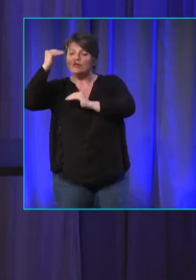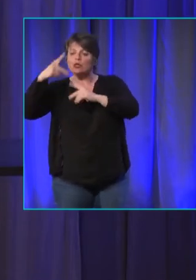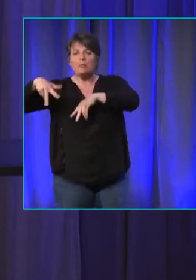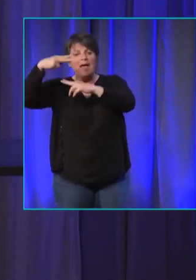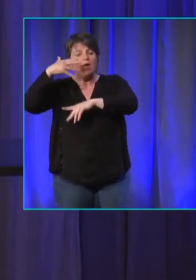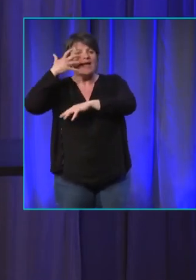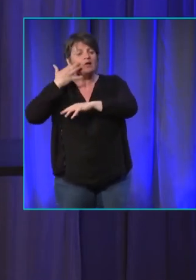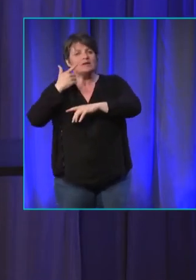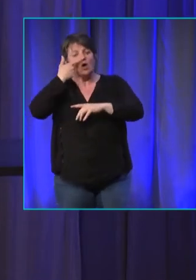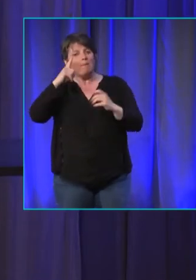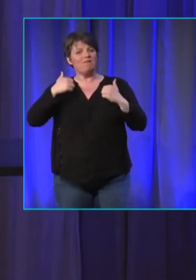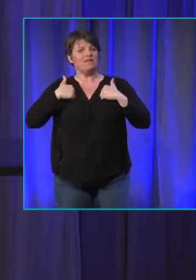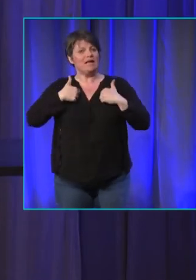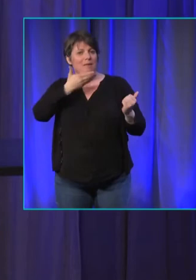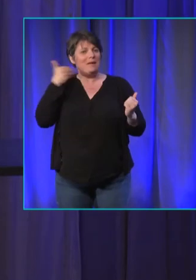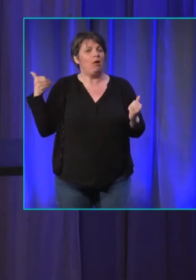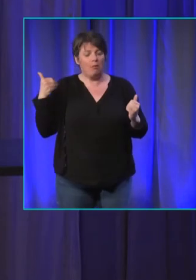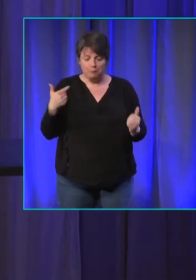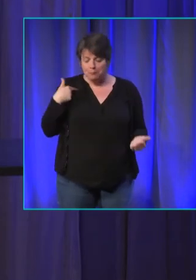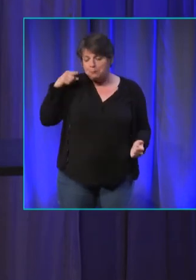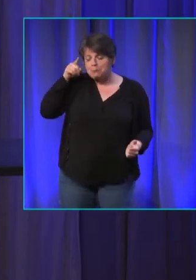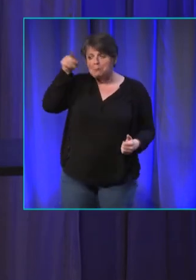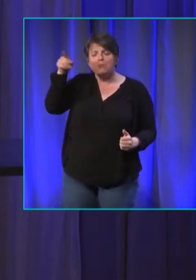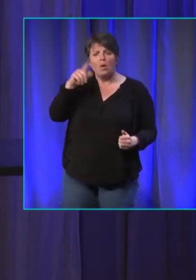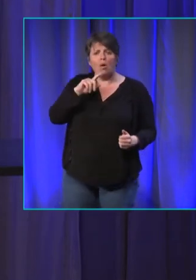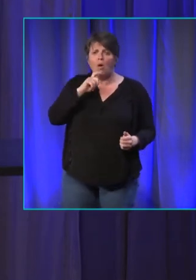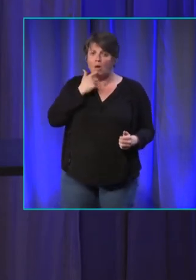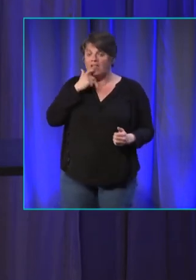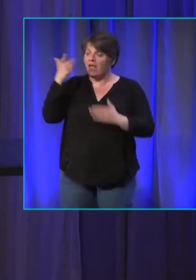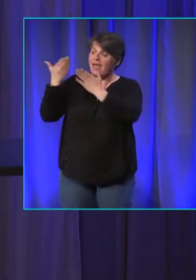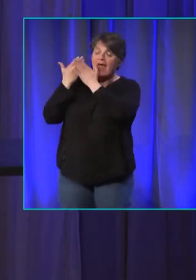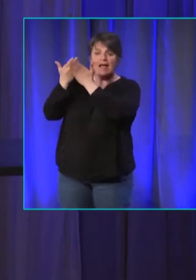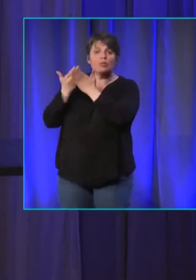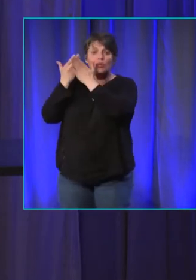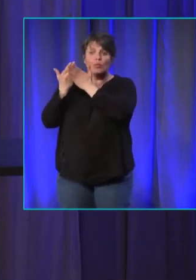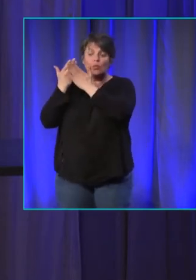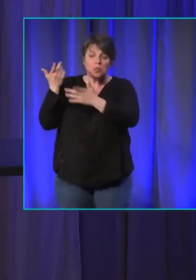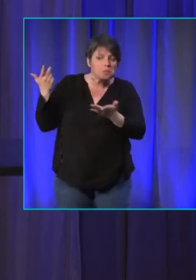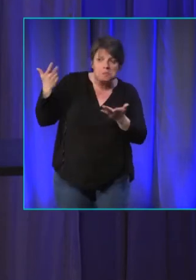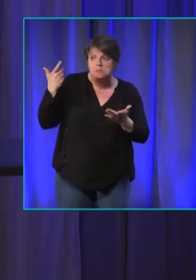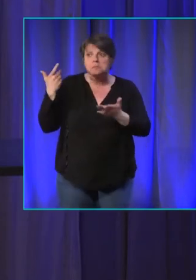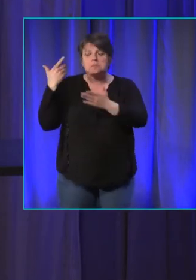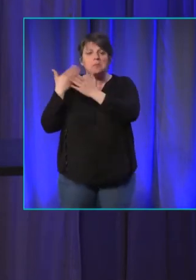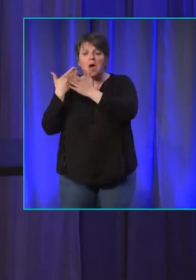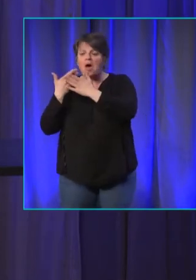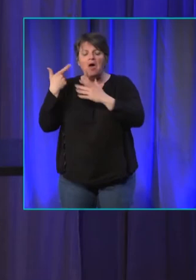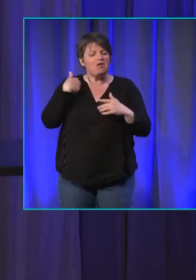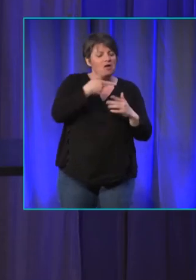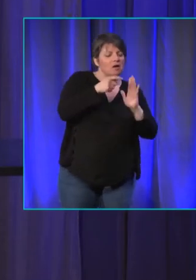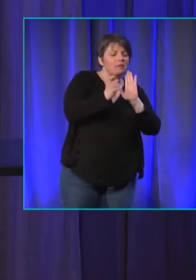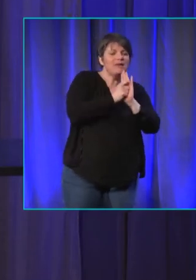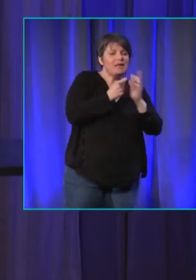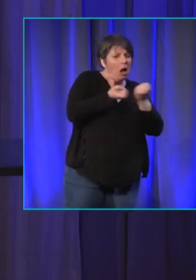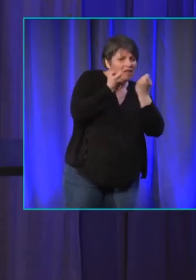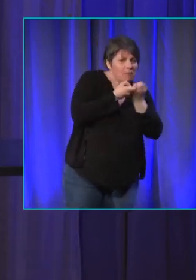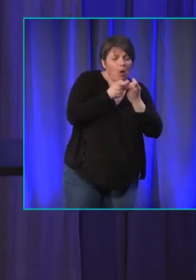Alors, les études qui sortent actuellement de mes collègues anglo-saxons ne montrent pas d'interaction aujourd'hui de la maturation avec l'entraînement. C'est-à-dire que vous